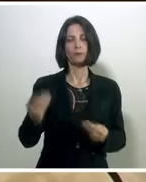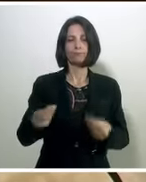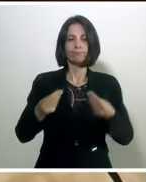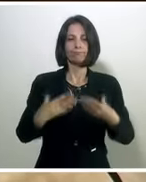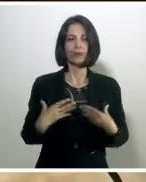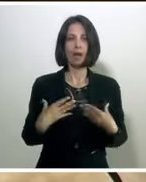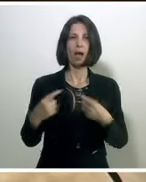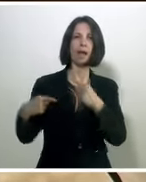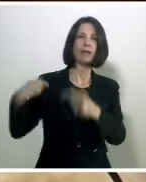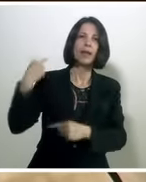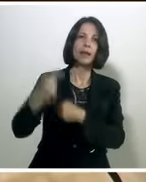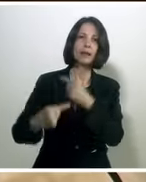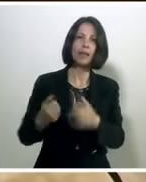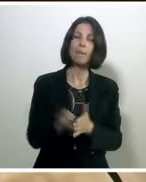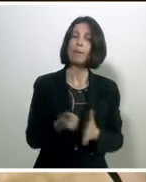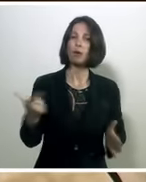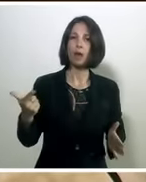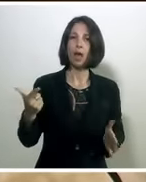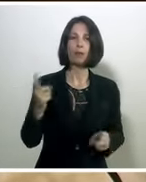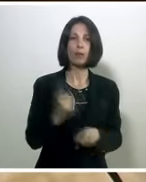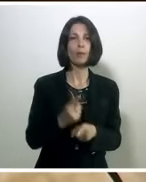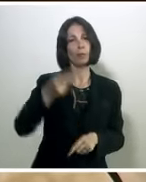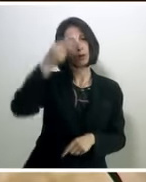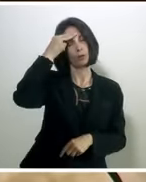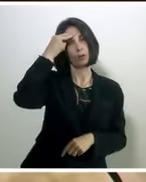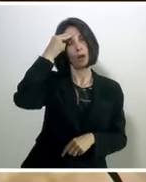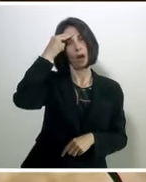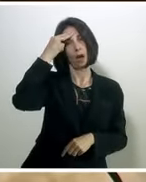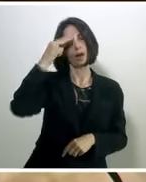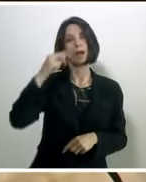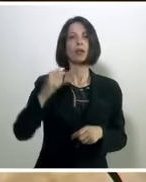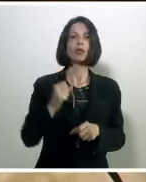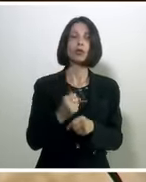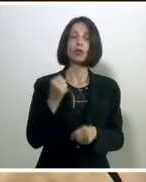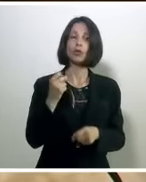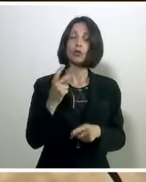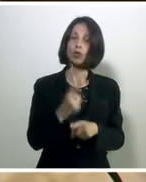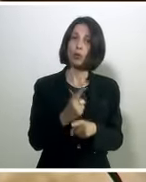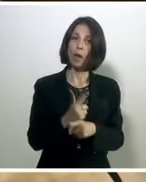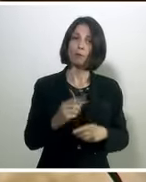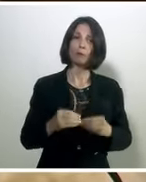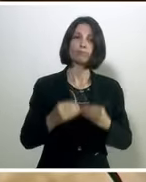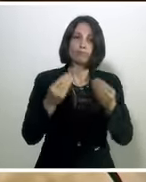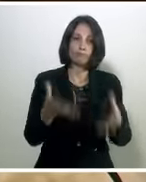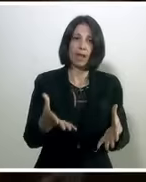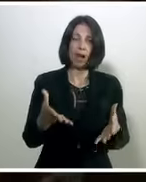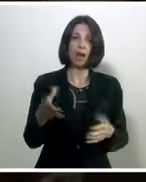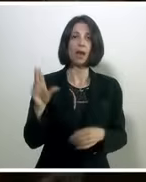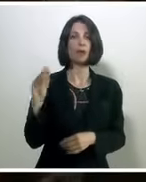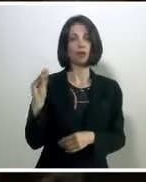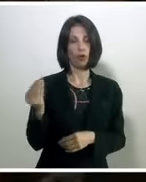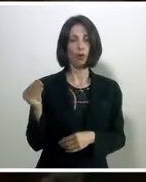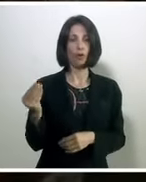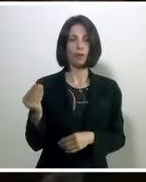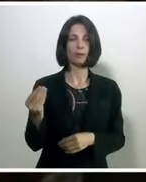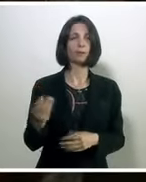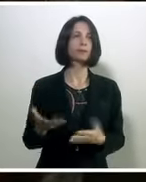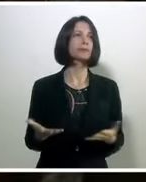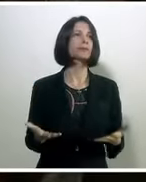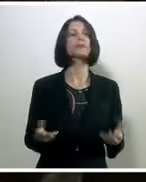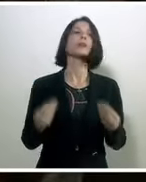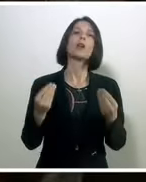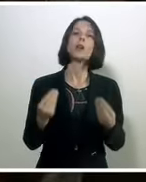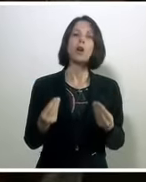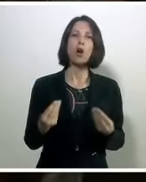ma soprattutto trasmettere alle nuove generazioni ci sarebbe da chiedersi e come sarebbe